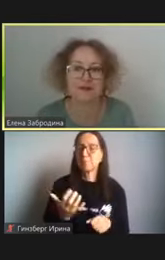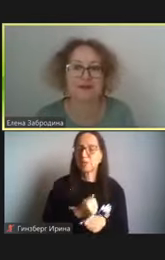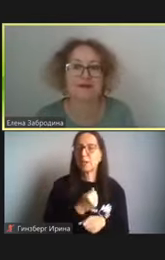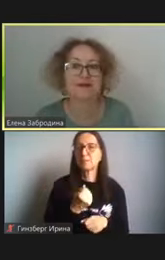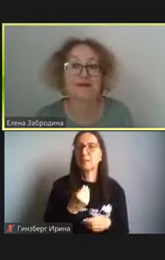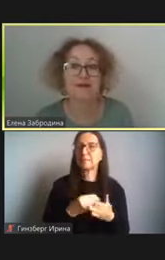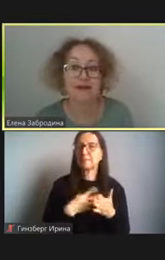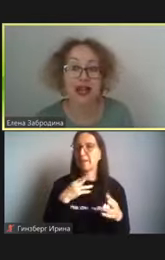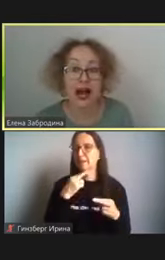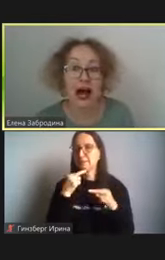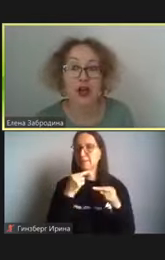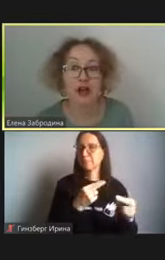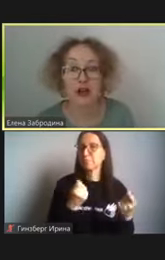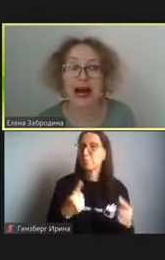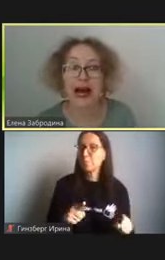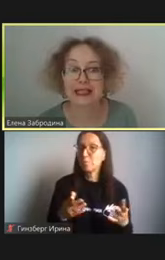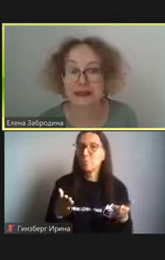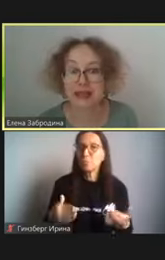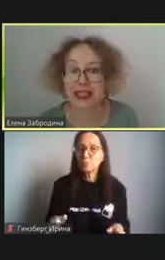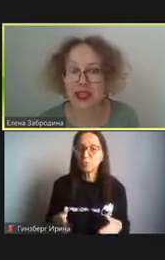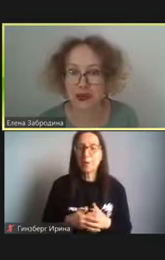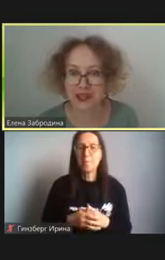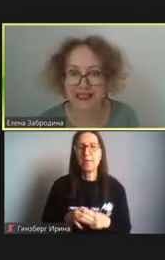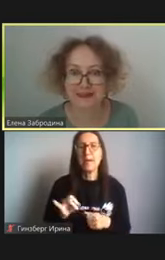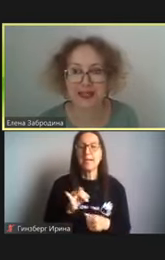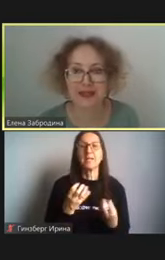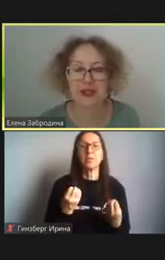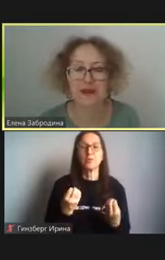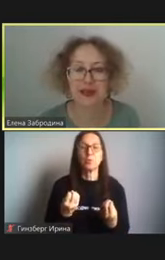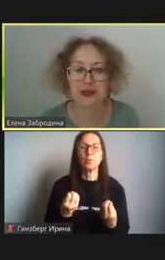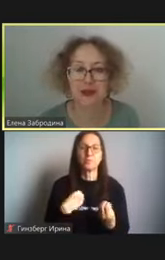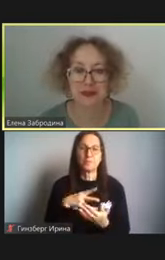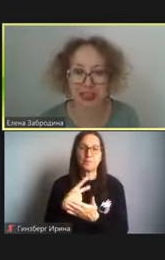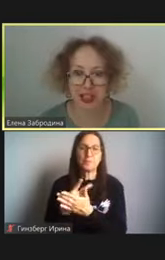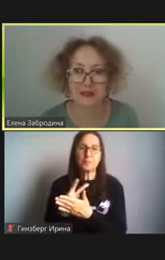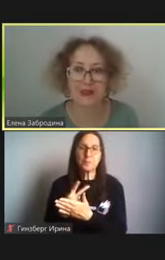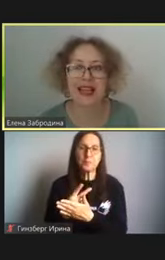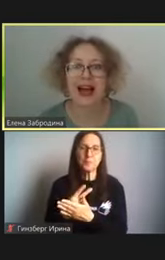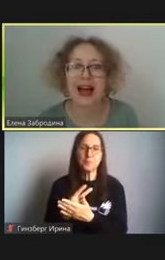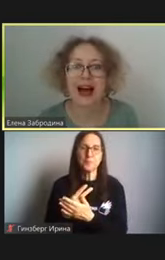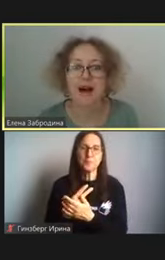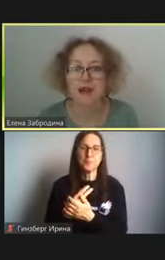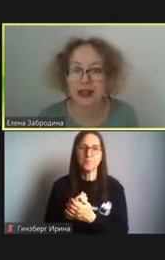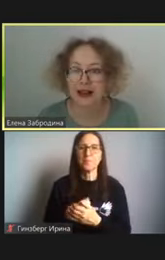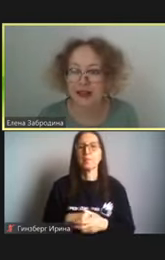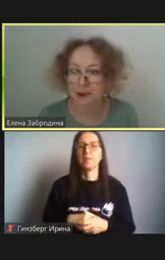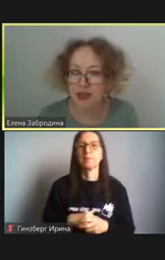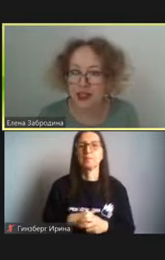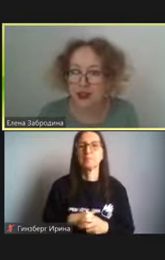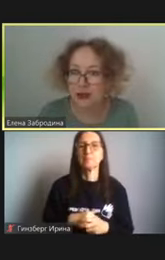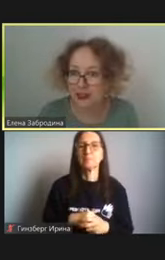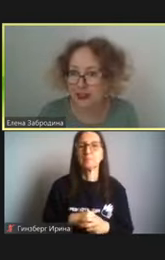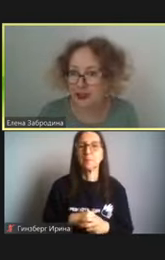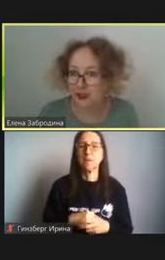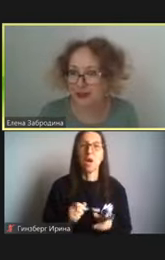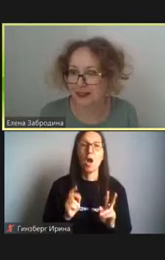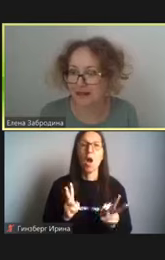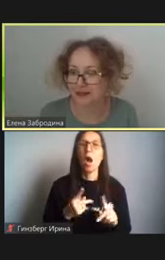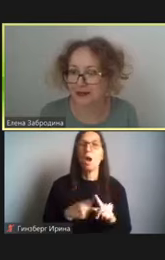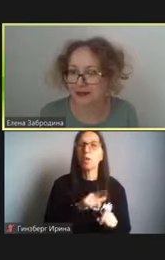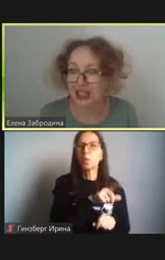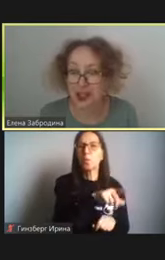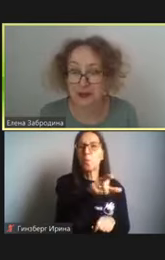человека. Ну, а теперь еще давайте посмотрим на одну вещь. Вот вообще, кто эти